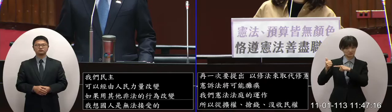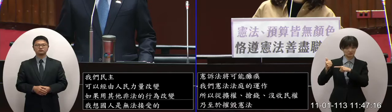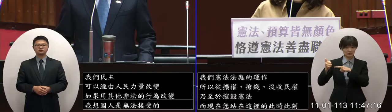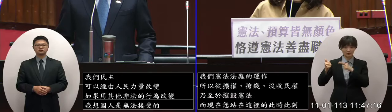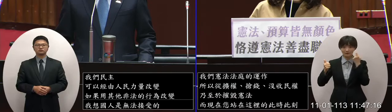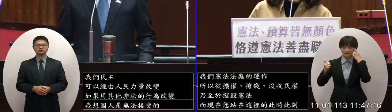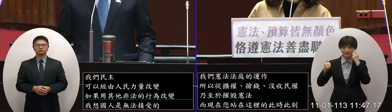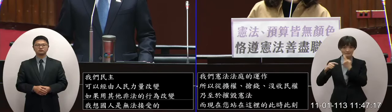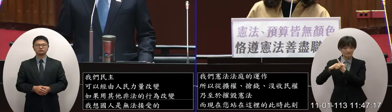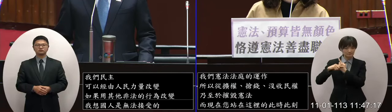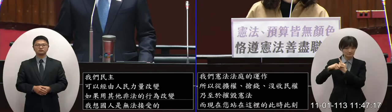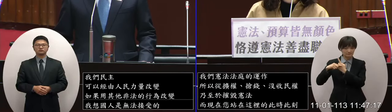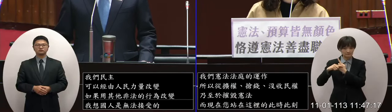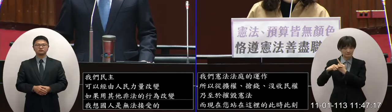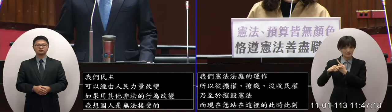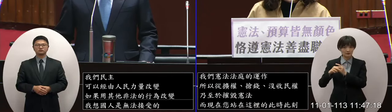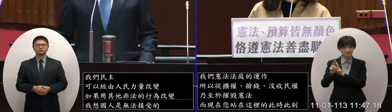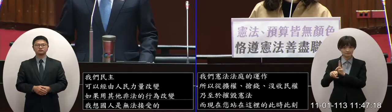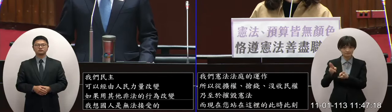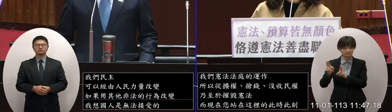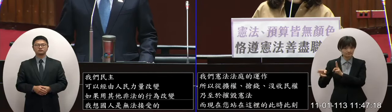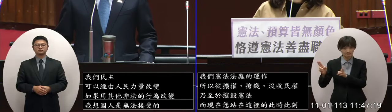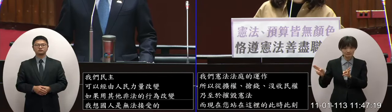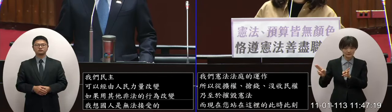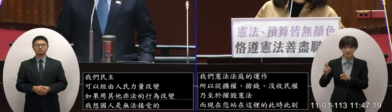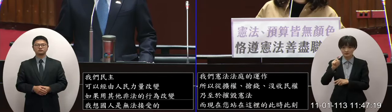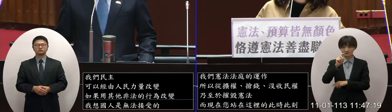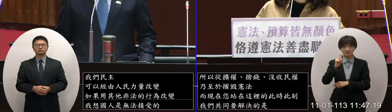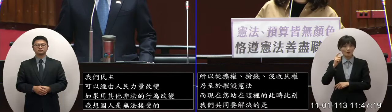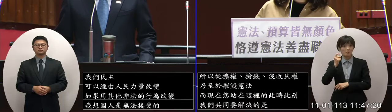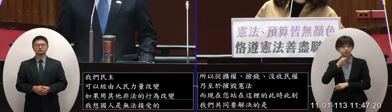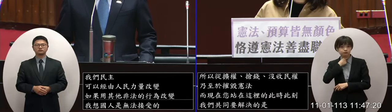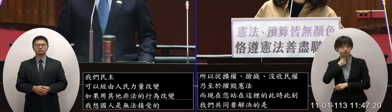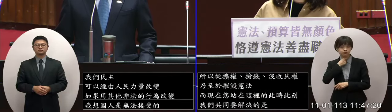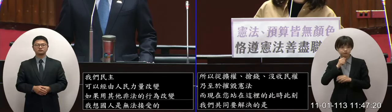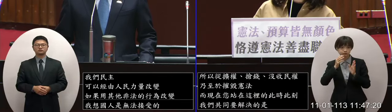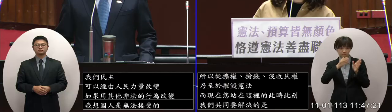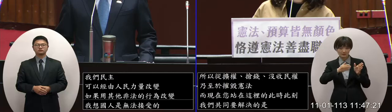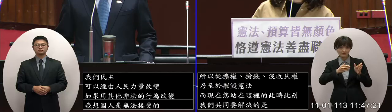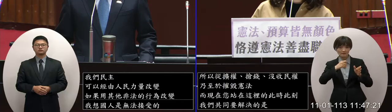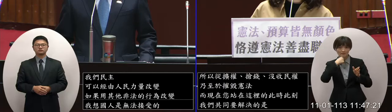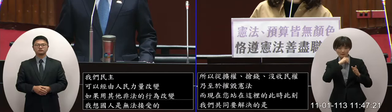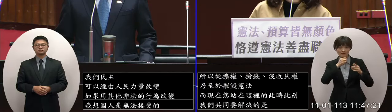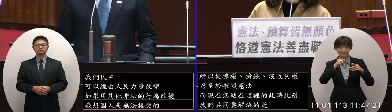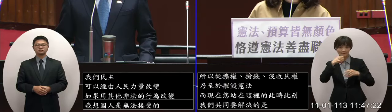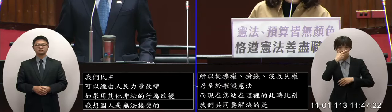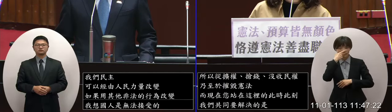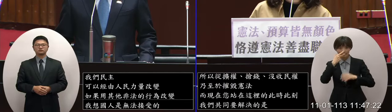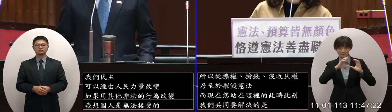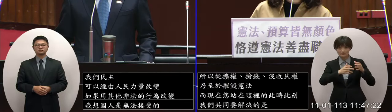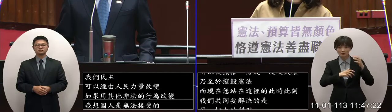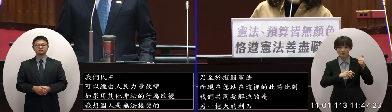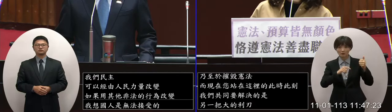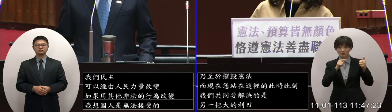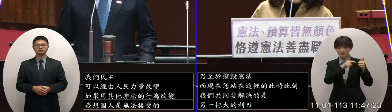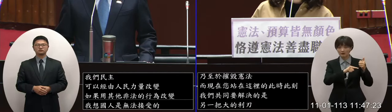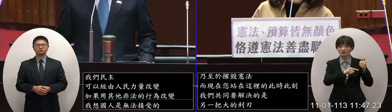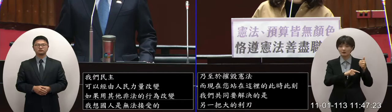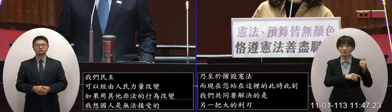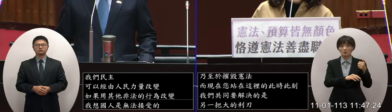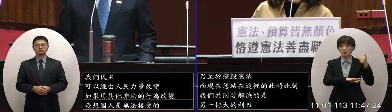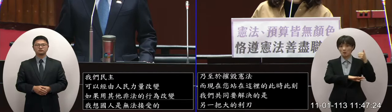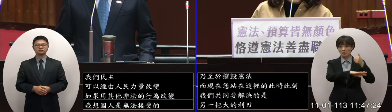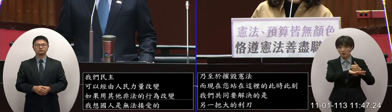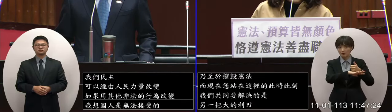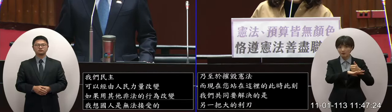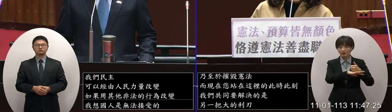法的来下达命令，要摧毁赖清德政府可能拥有的执政成绩。他的